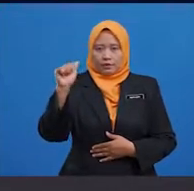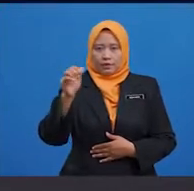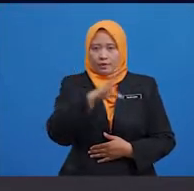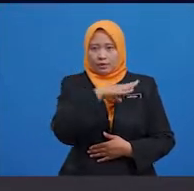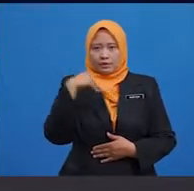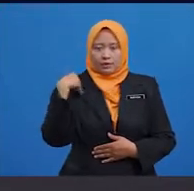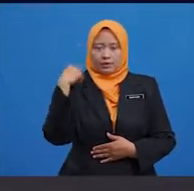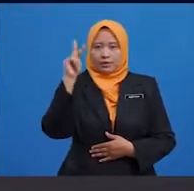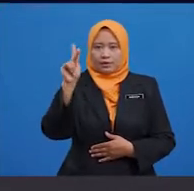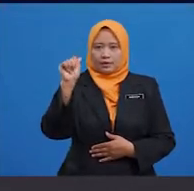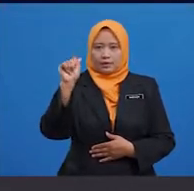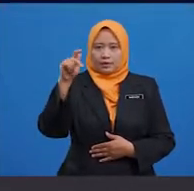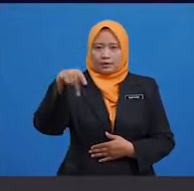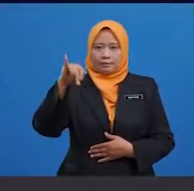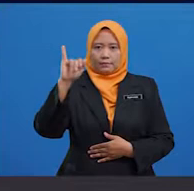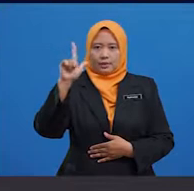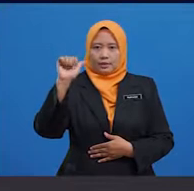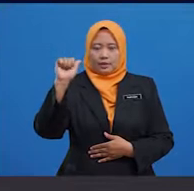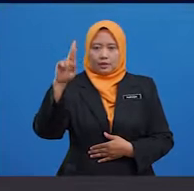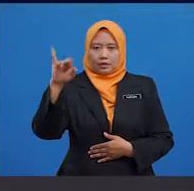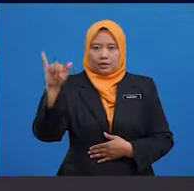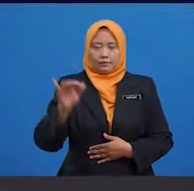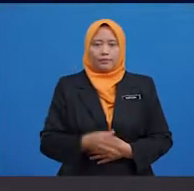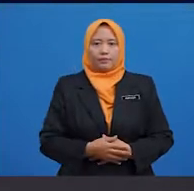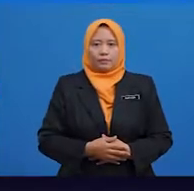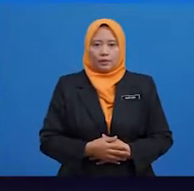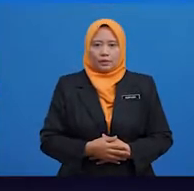tinggi semasa dipam keluar dari jantung.